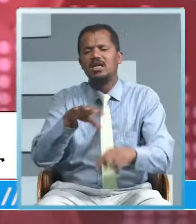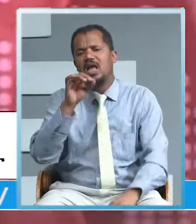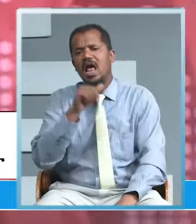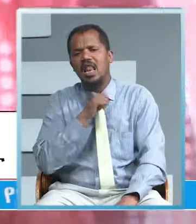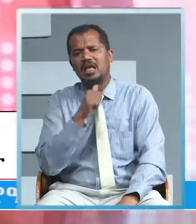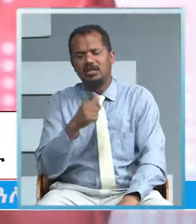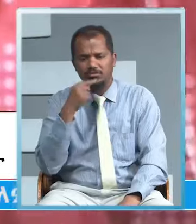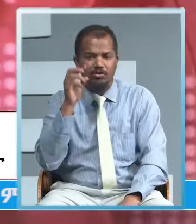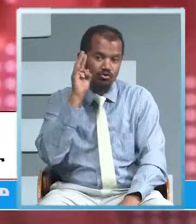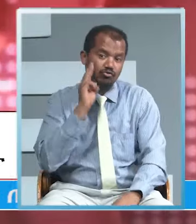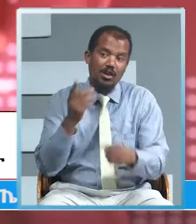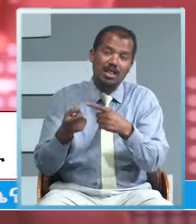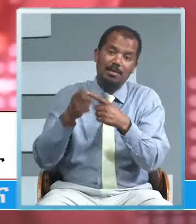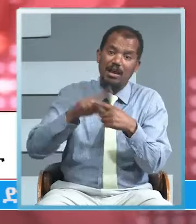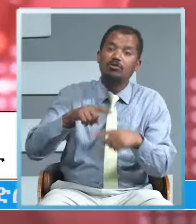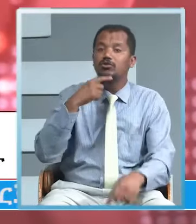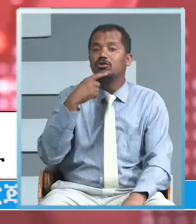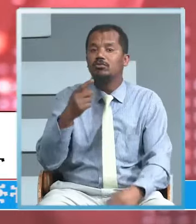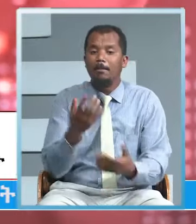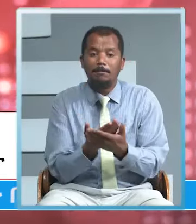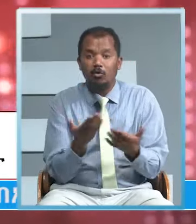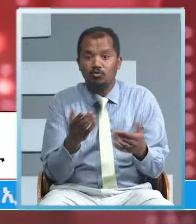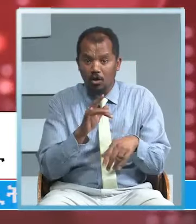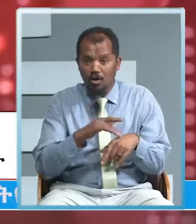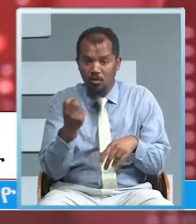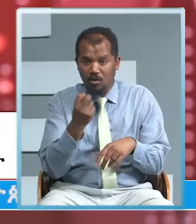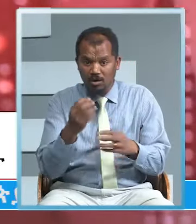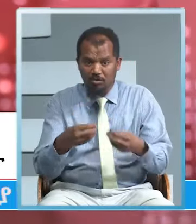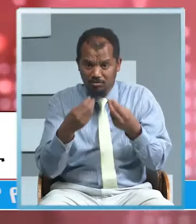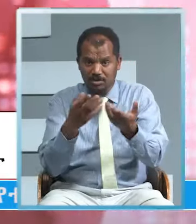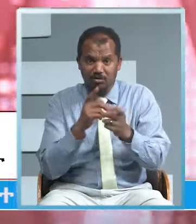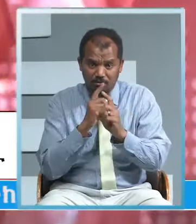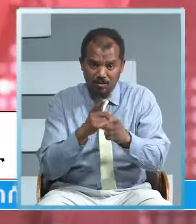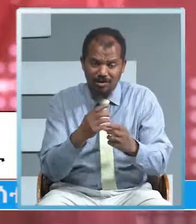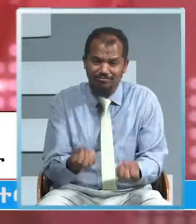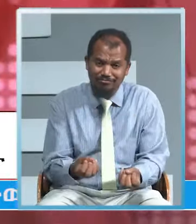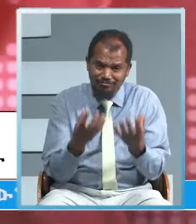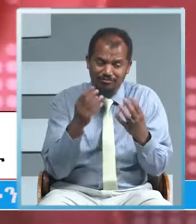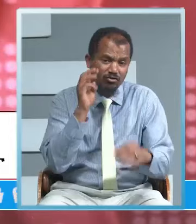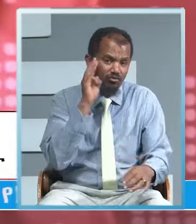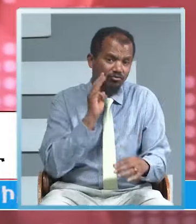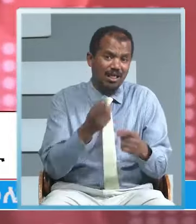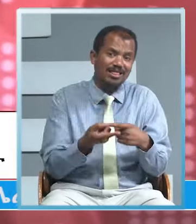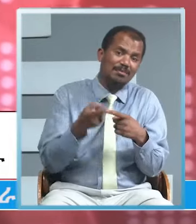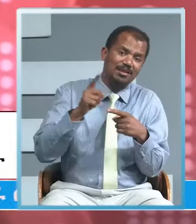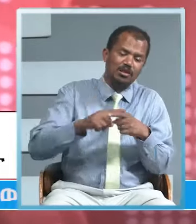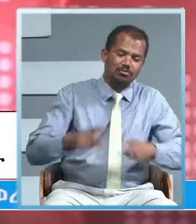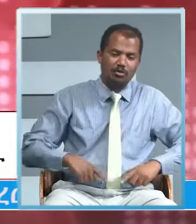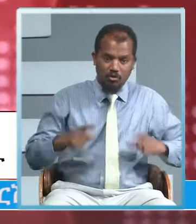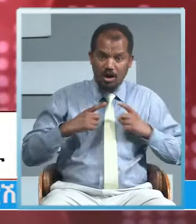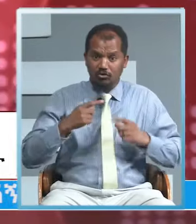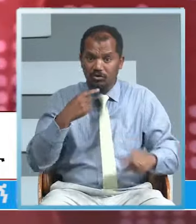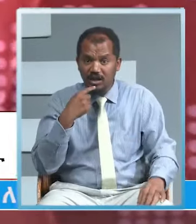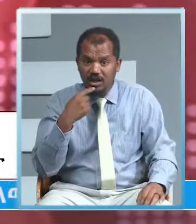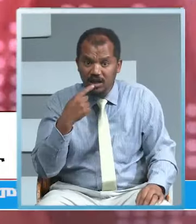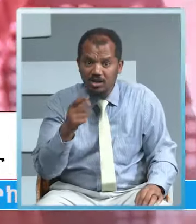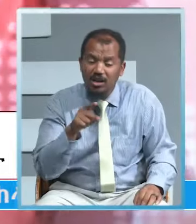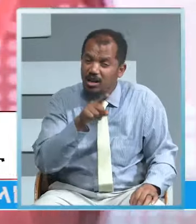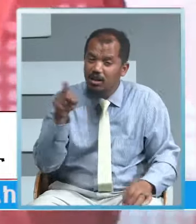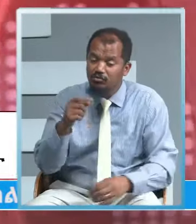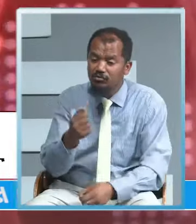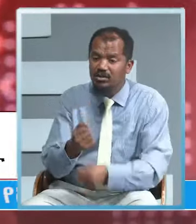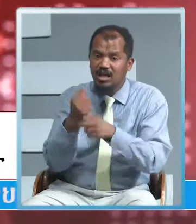አላገኘንም ሲሉ የሱዳን ተመላሾች ተናግሯል። በጉዳዩ ላይ ወረዳው በሰጠው ምላሽ በርካታ የሱዳን ተመላሾች መኖራቸውን ጠቅሶ